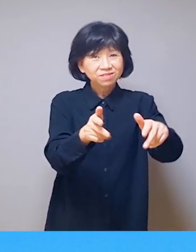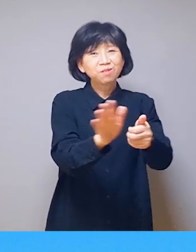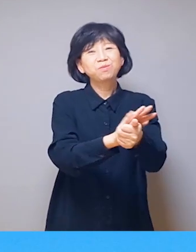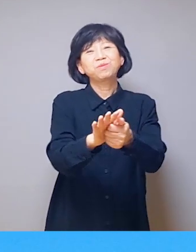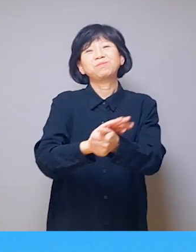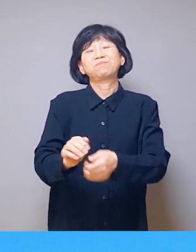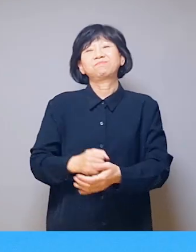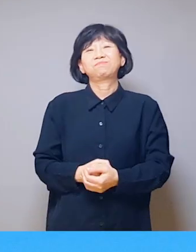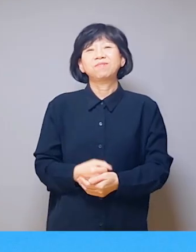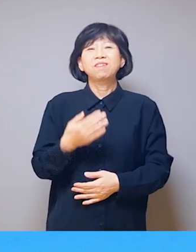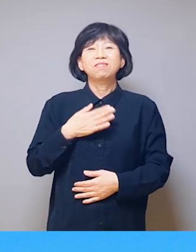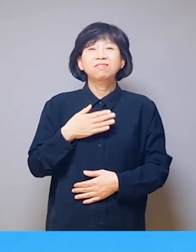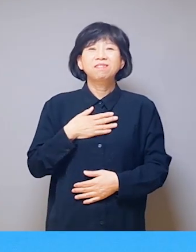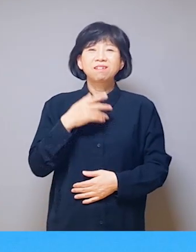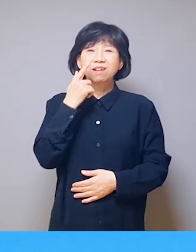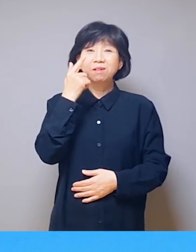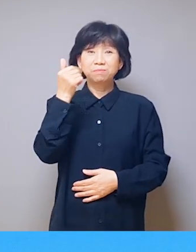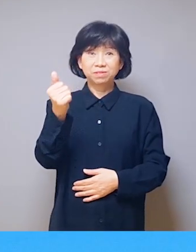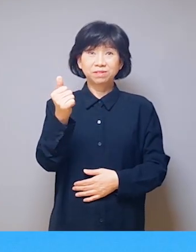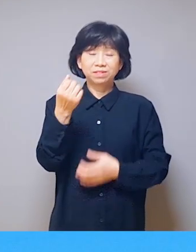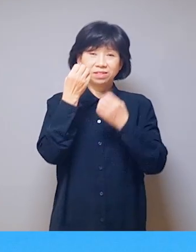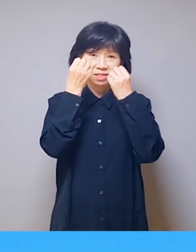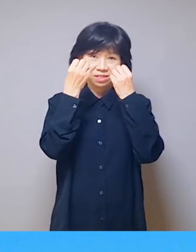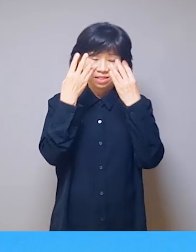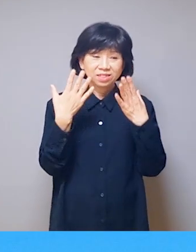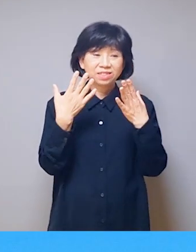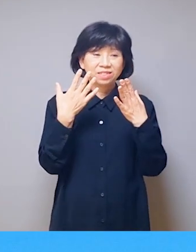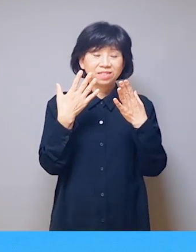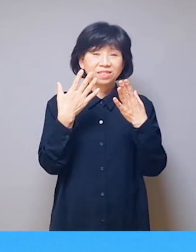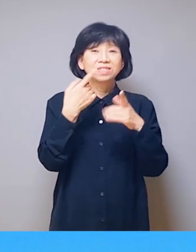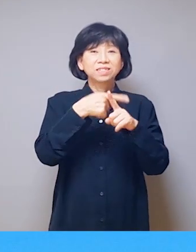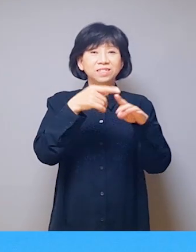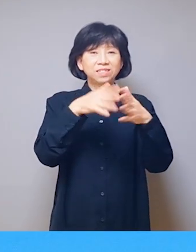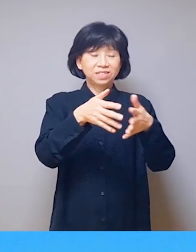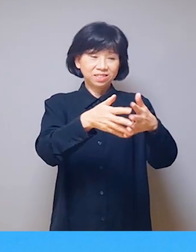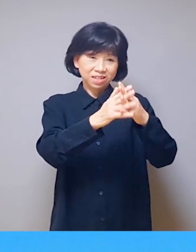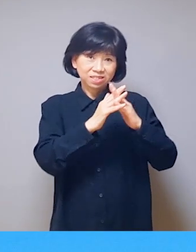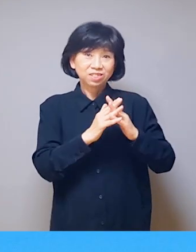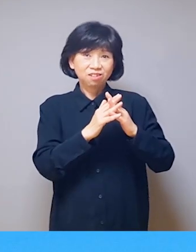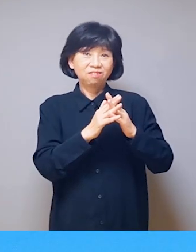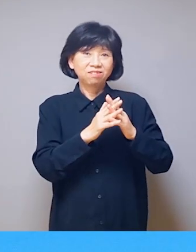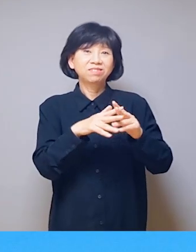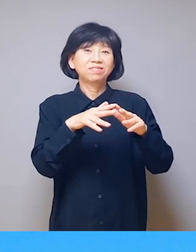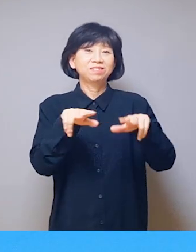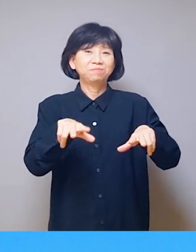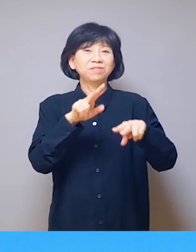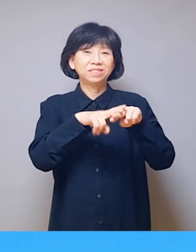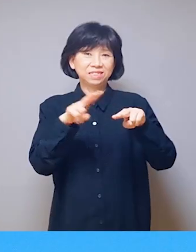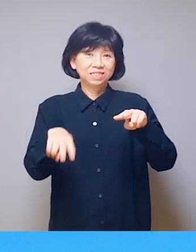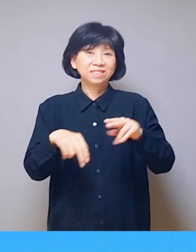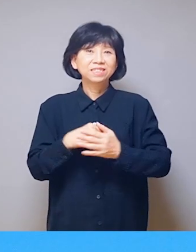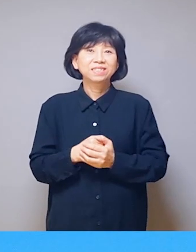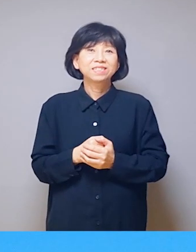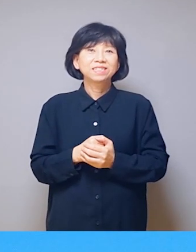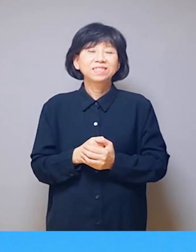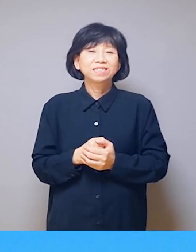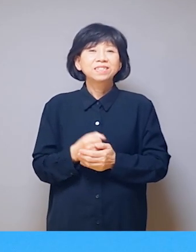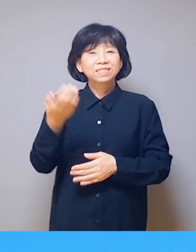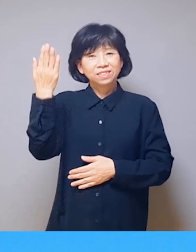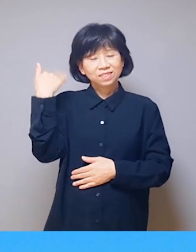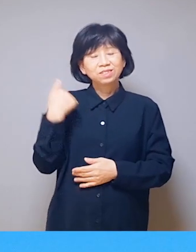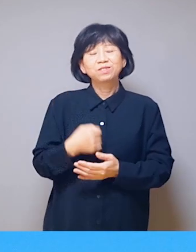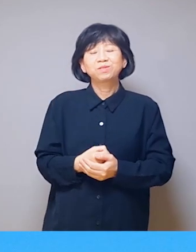이제 저희 아버지도 개척교회로 섬기시다가 은퇴를 하셨지만 우리 선후배 목사님들, 친구 목사님들 가운데 개척하는 목사님들이 좀 있어요.